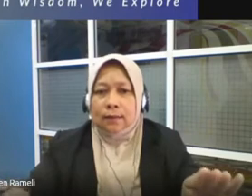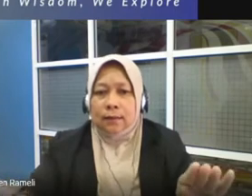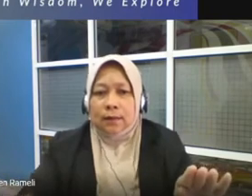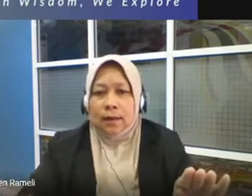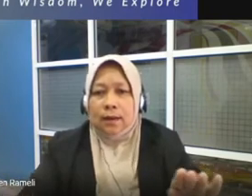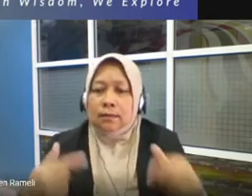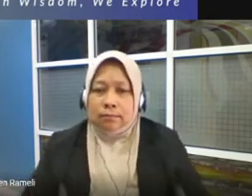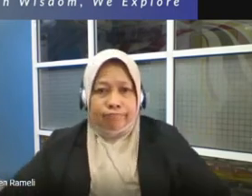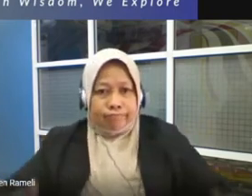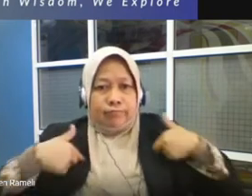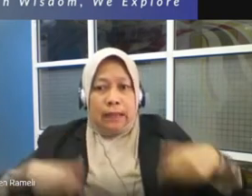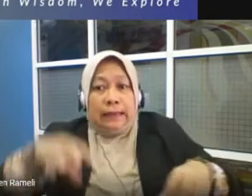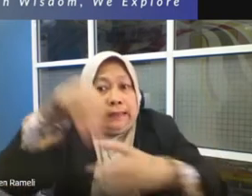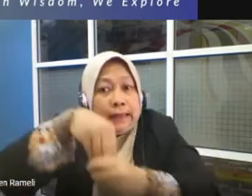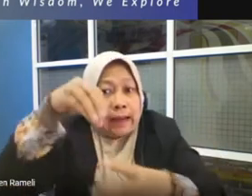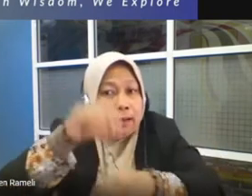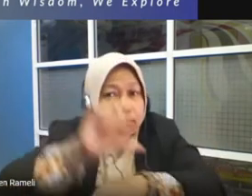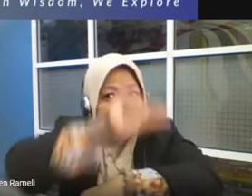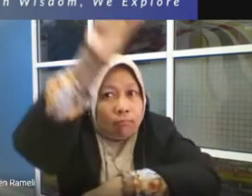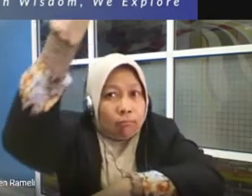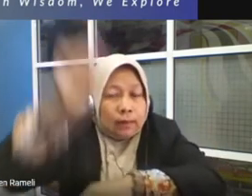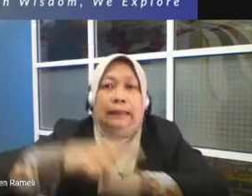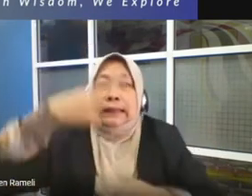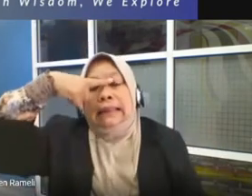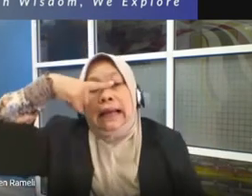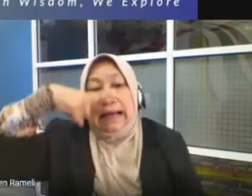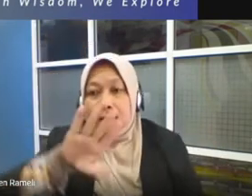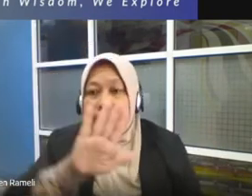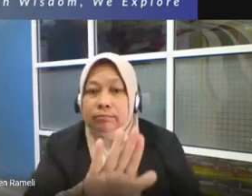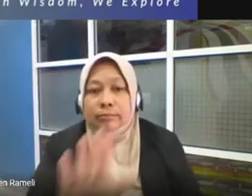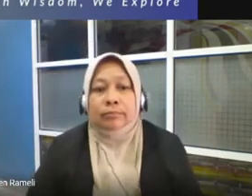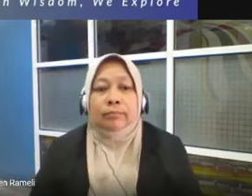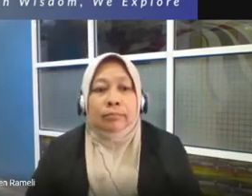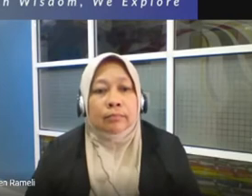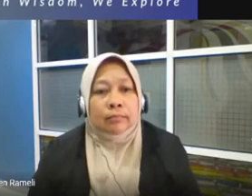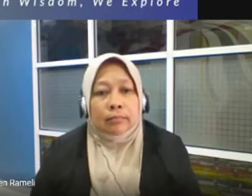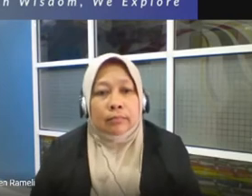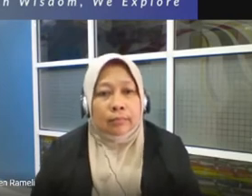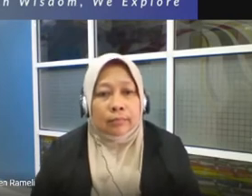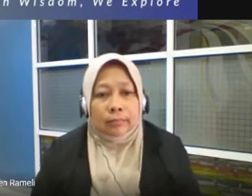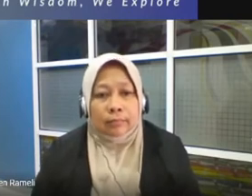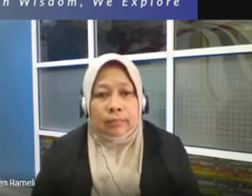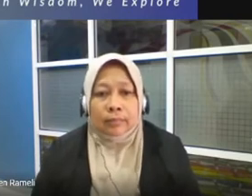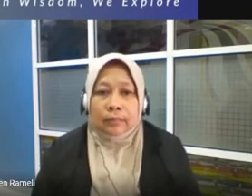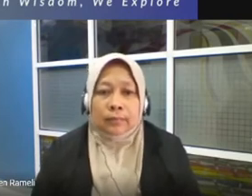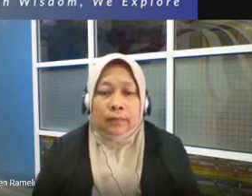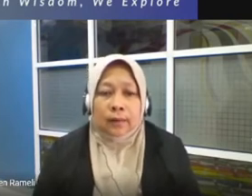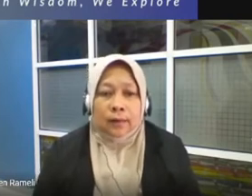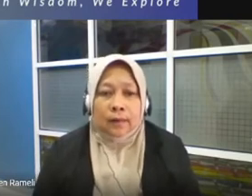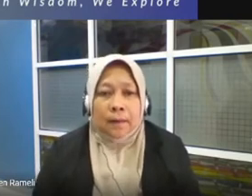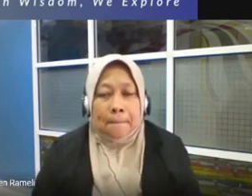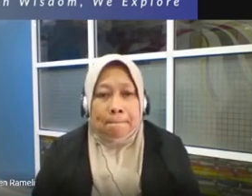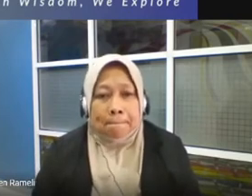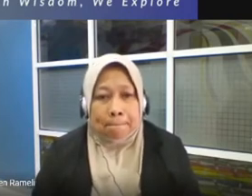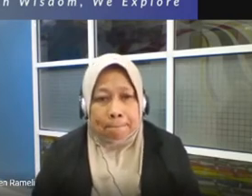alive inside this cave in Thailand. We're coming, okay. Many people are coming. Many people. We are the first. Many people